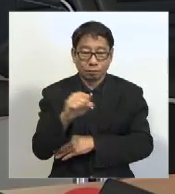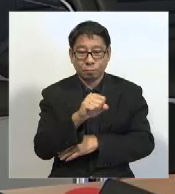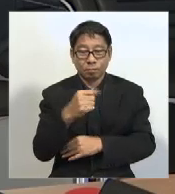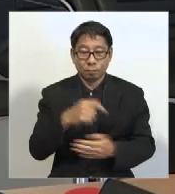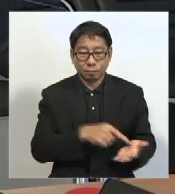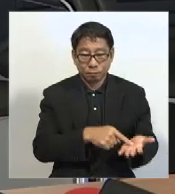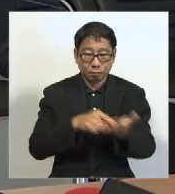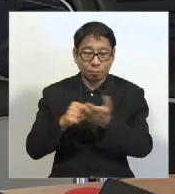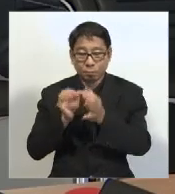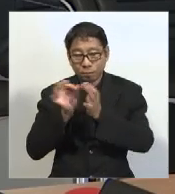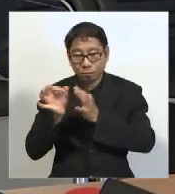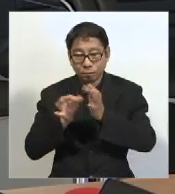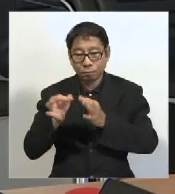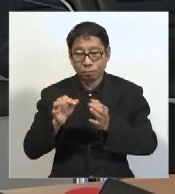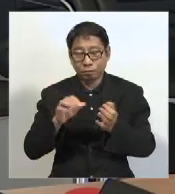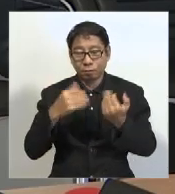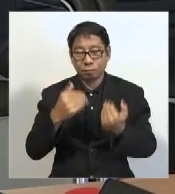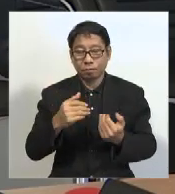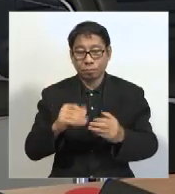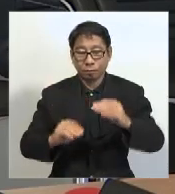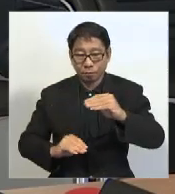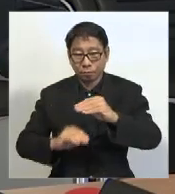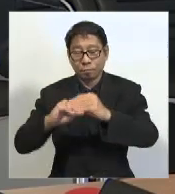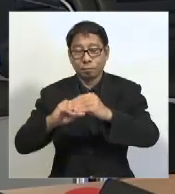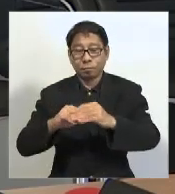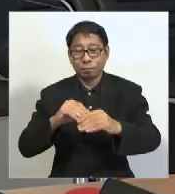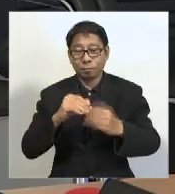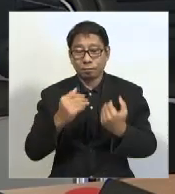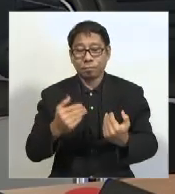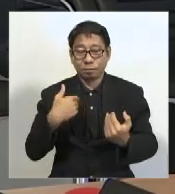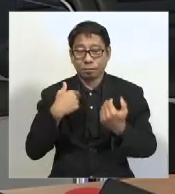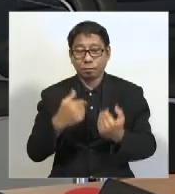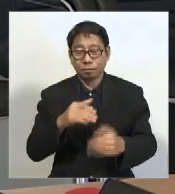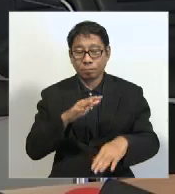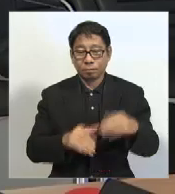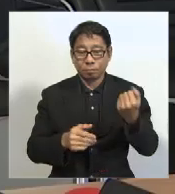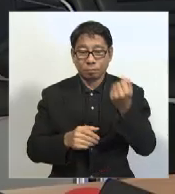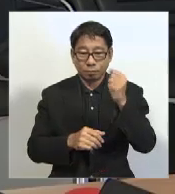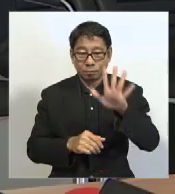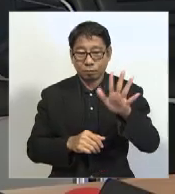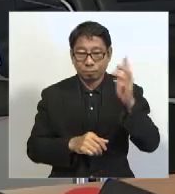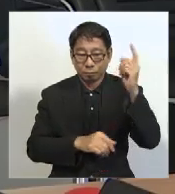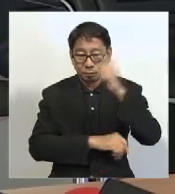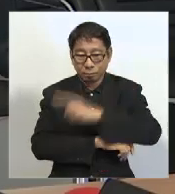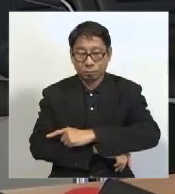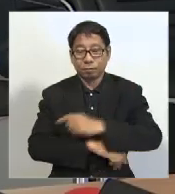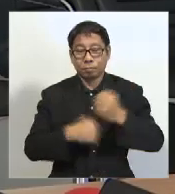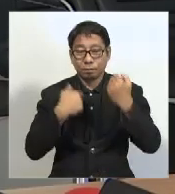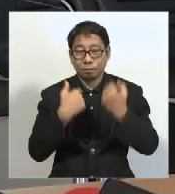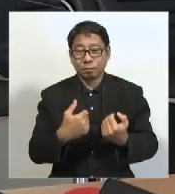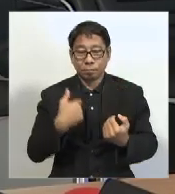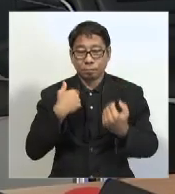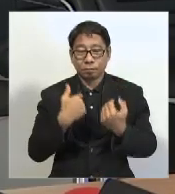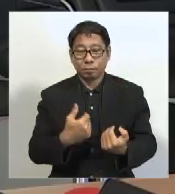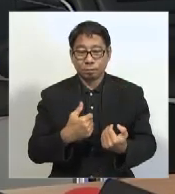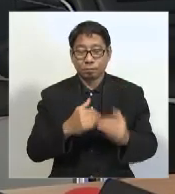การยื่นอภิปรายไม่วางใจแล้วเนี่ยก็คงต้องบรรจุภายในเวลาเร็วสุดถ้าจำไม่ผิดก็ประมาณ15วันหรือแล้วแต่ทางสภาที่จะ